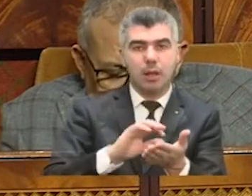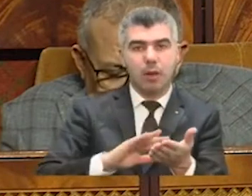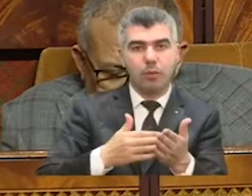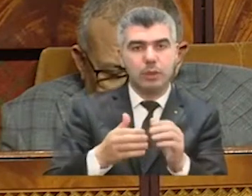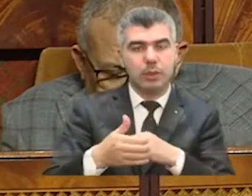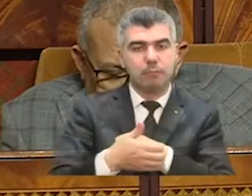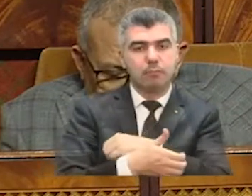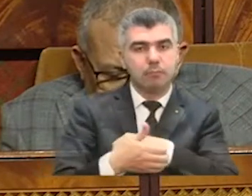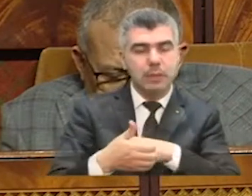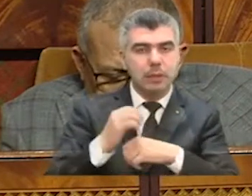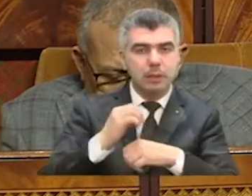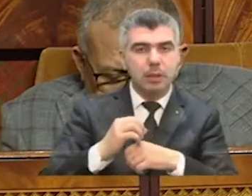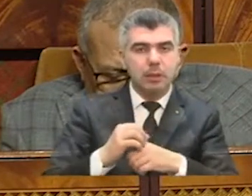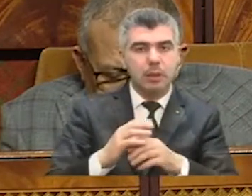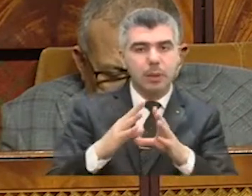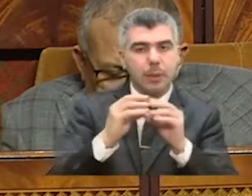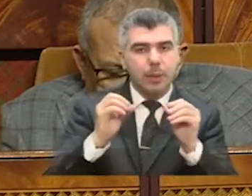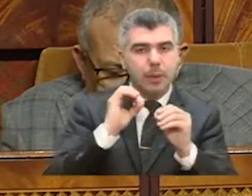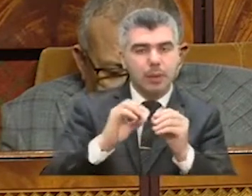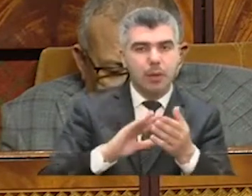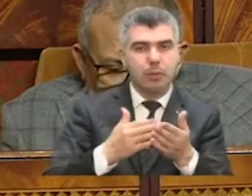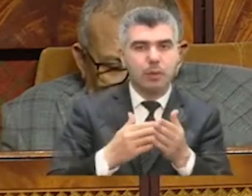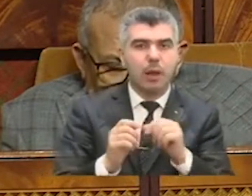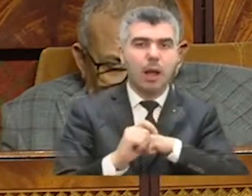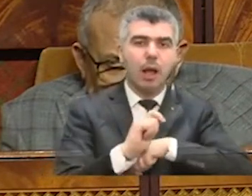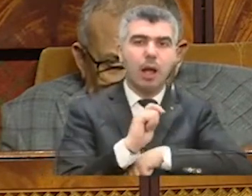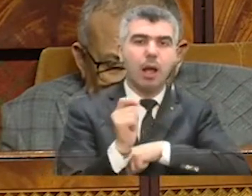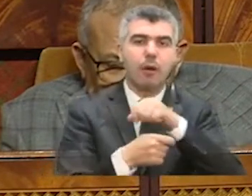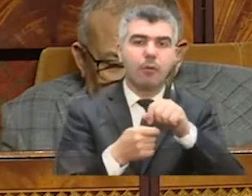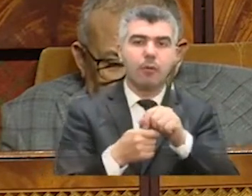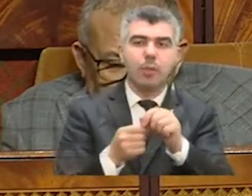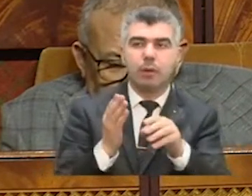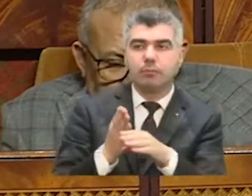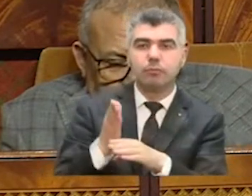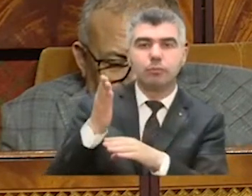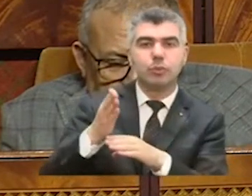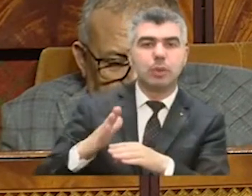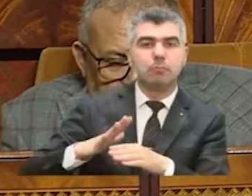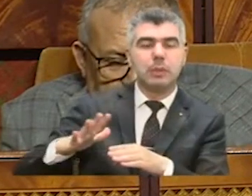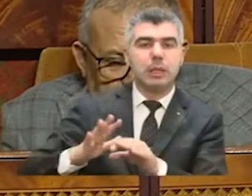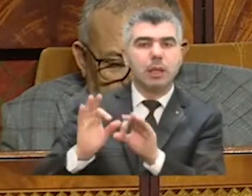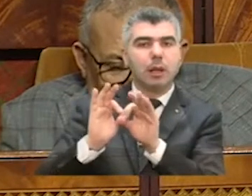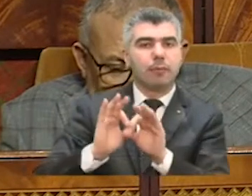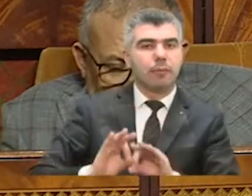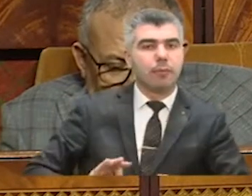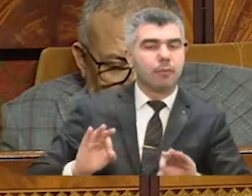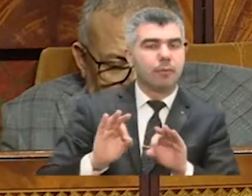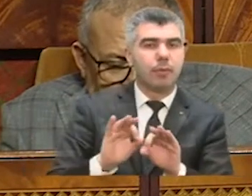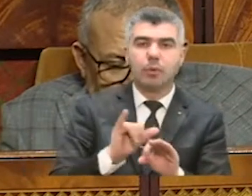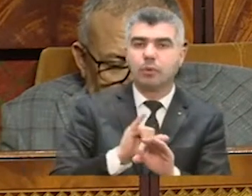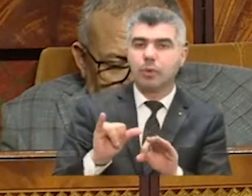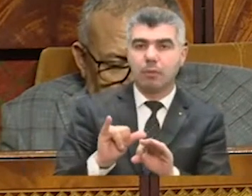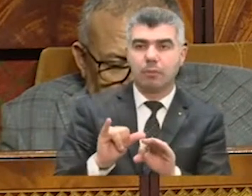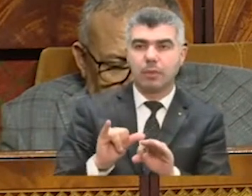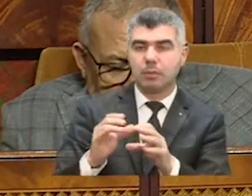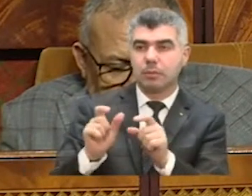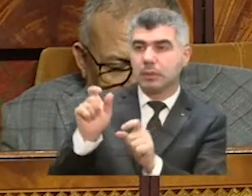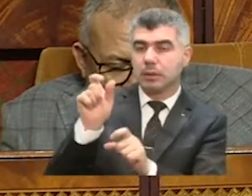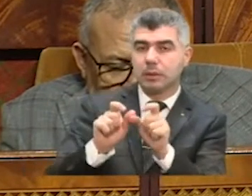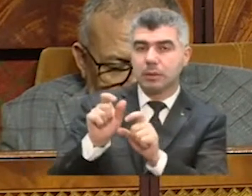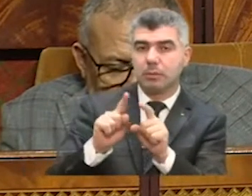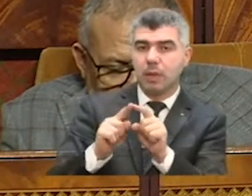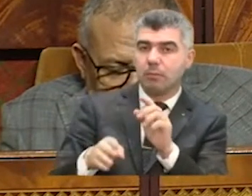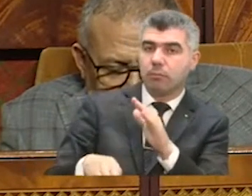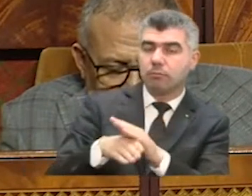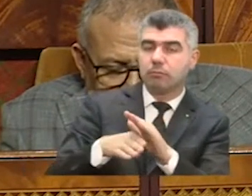حفاظا على الاستقرار في العالم القروي وعدم الدفع بهم للهجرة نحو المدن، وخوفا من الاختفاء التدريجي لهذه الفئة الهشة ومغادرة